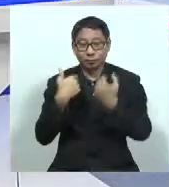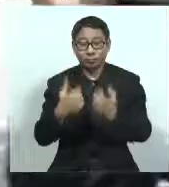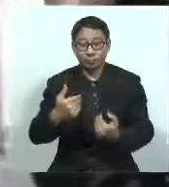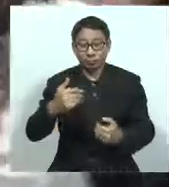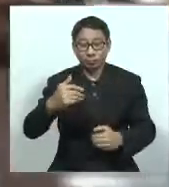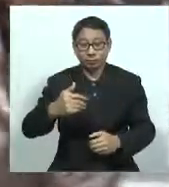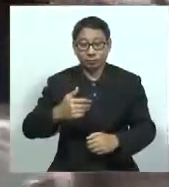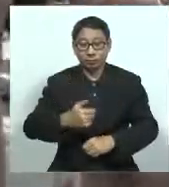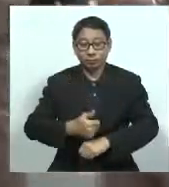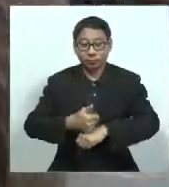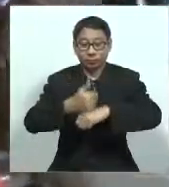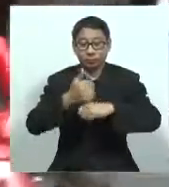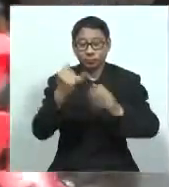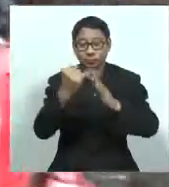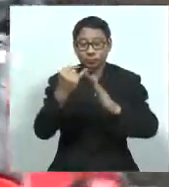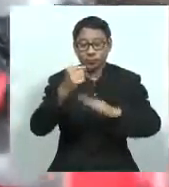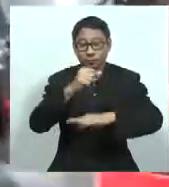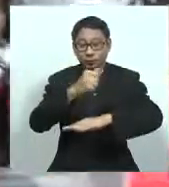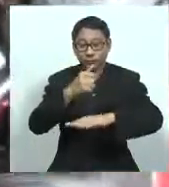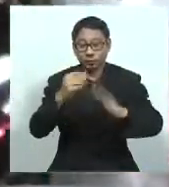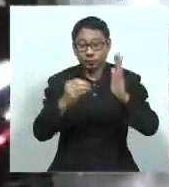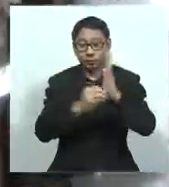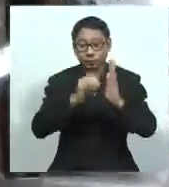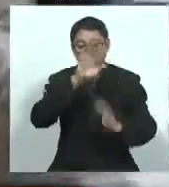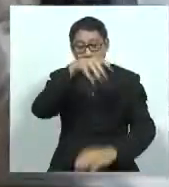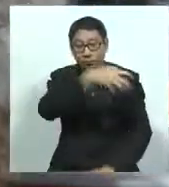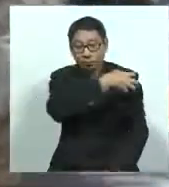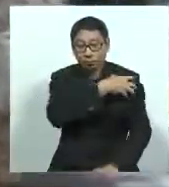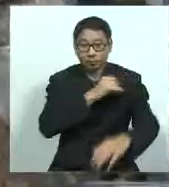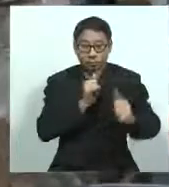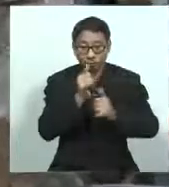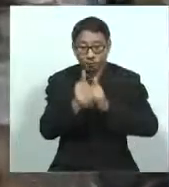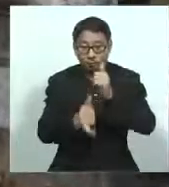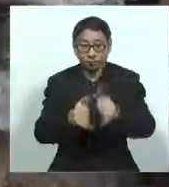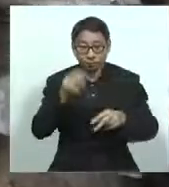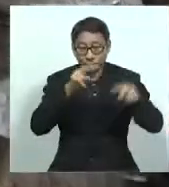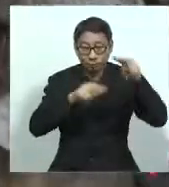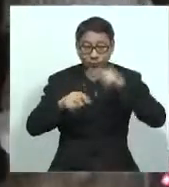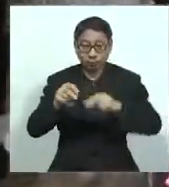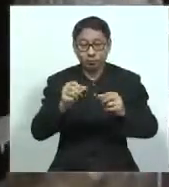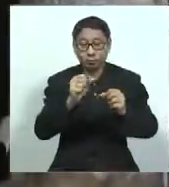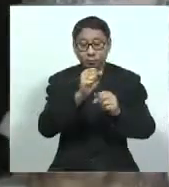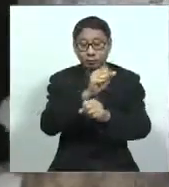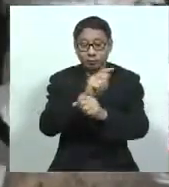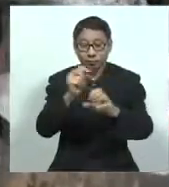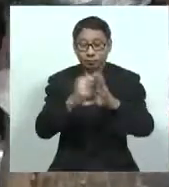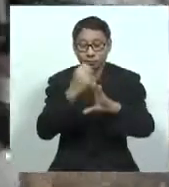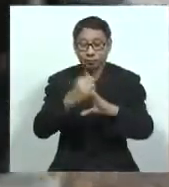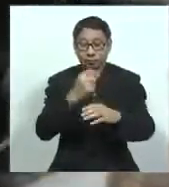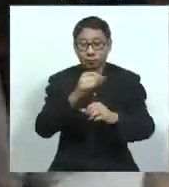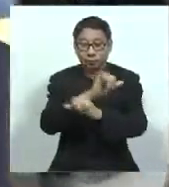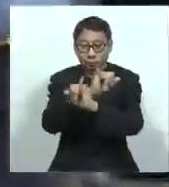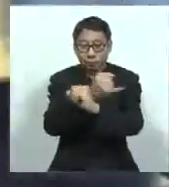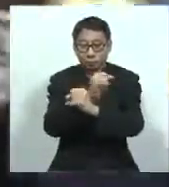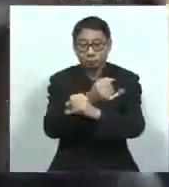ของพลตำรวจเอกอัศวินขวัญเมืองผู้ว่าราชการกรุงเทพมหานครลงพื้นที่ไปตรวจสอบที่ตลาดนัดสวนจตุจักรหลังจากเกิดเหตุเ